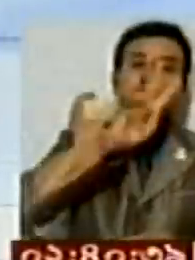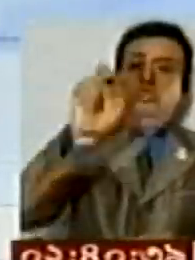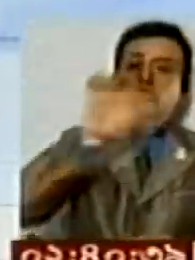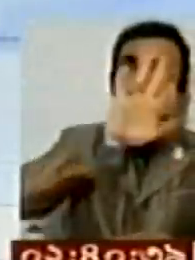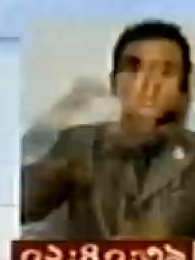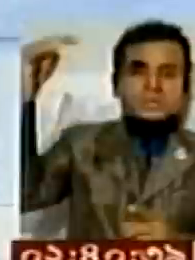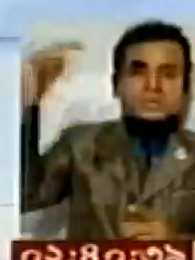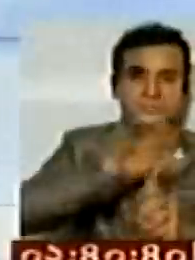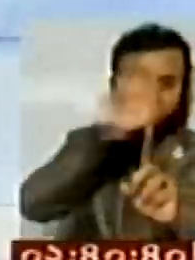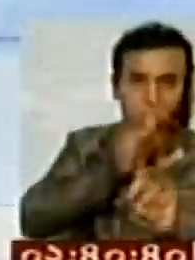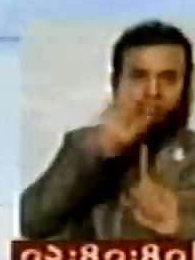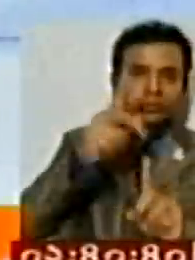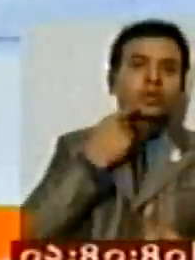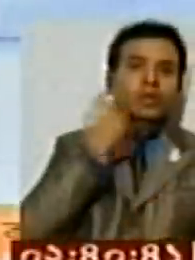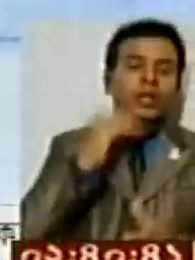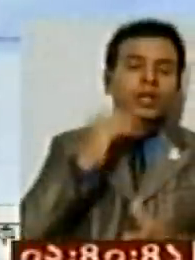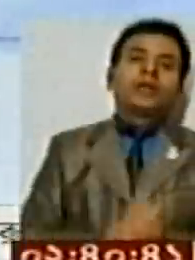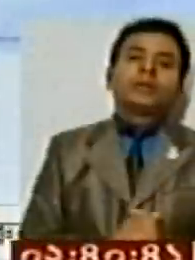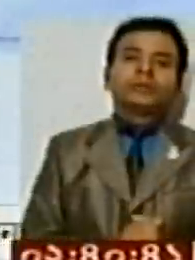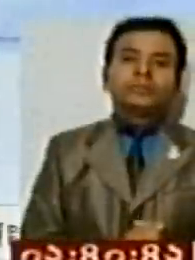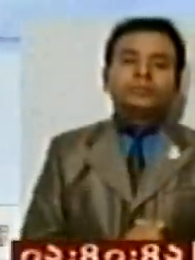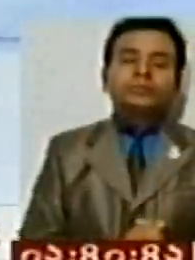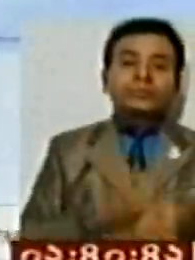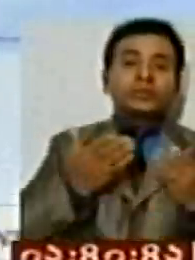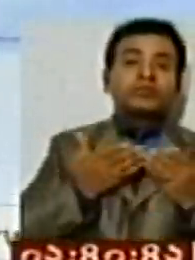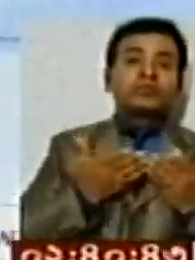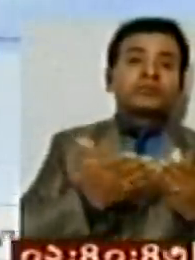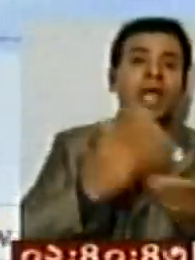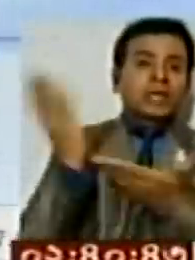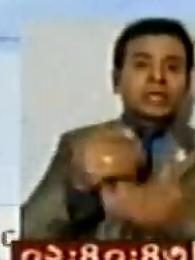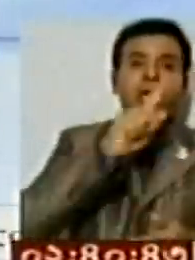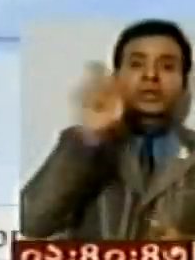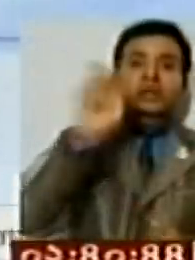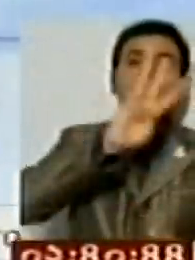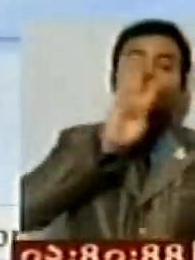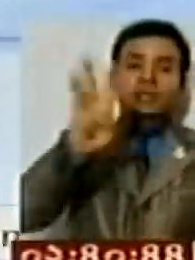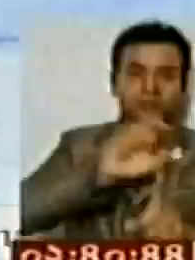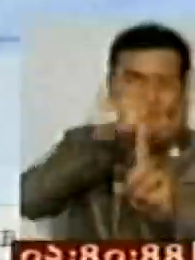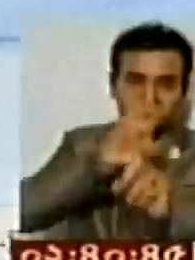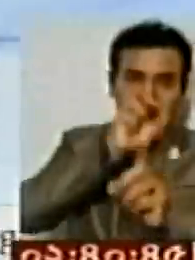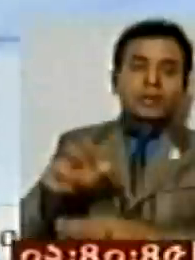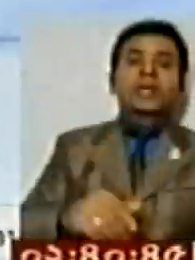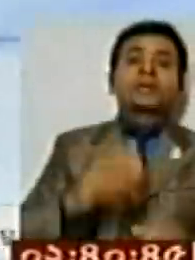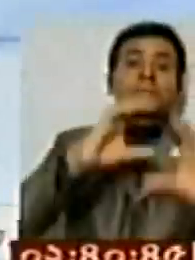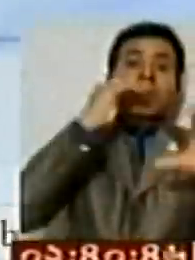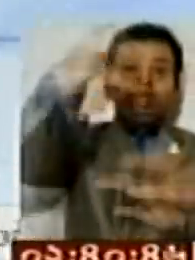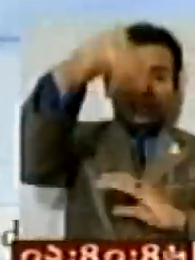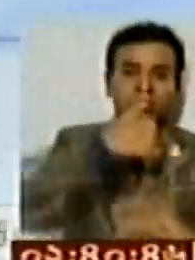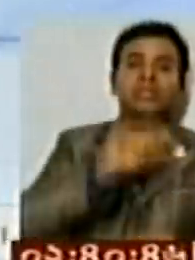73 জনকে স্ক্রিনিং করা হয়েছে এবং সর্বমোট স্ক্রিনিং হয়েছে সবগুলো বন্দর মিলে এ পর্যন্ত